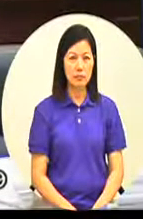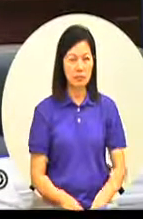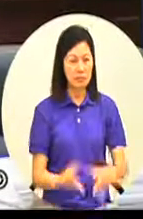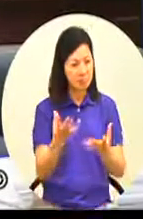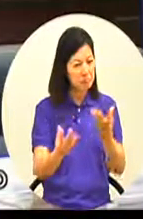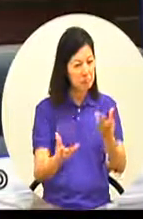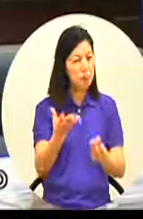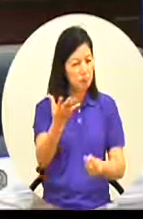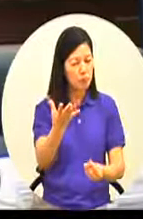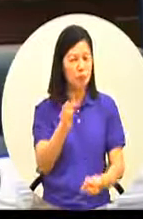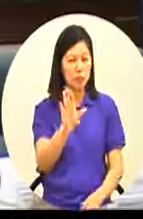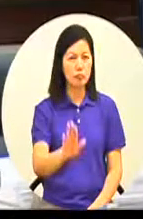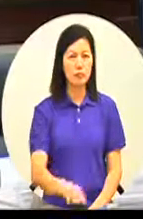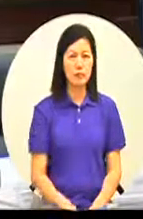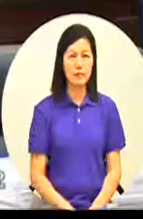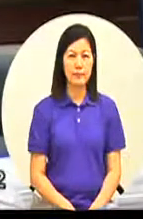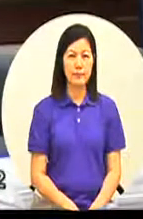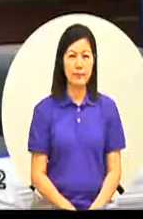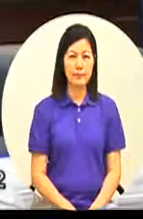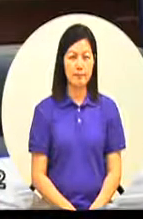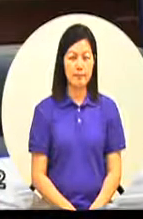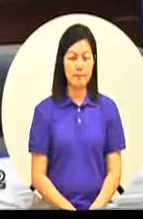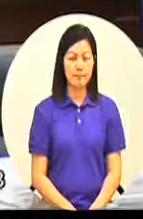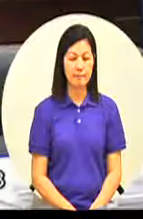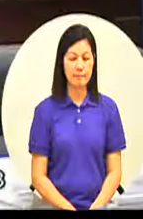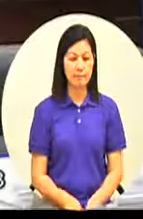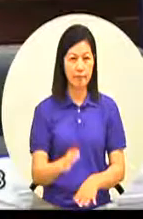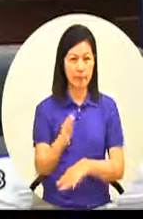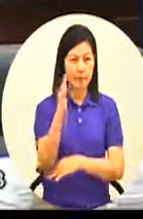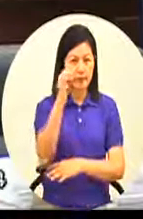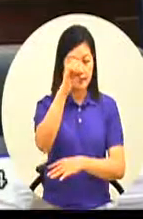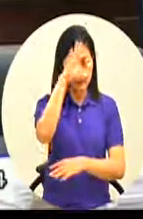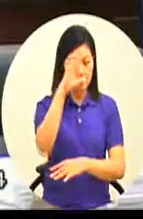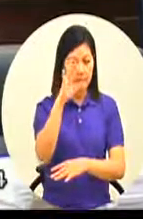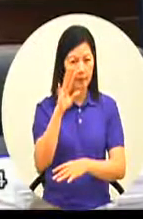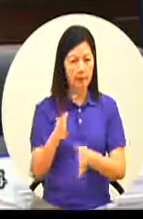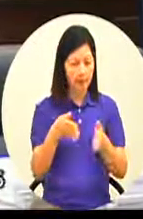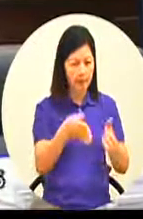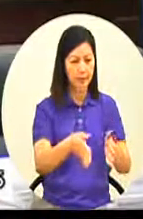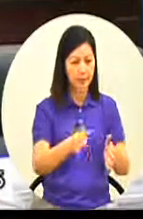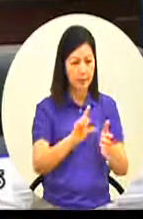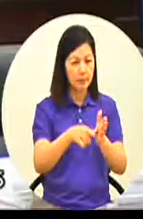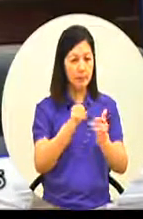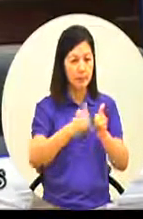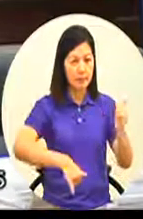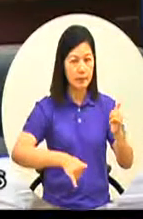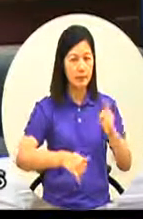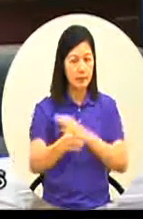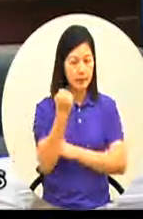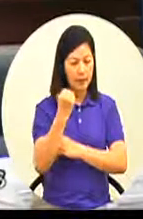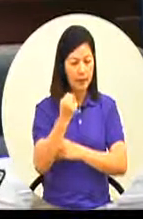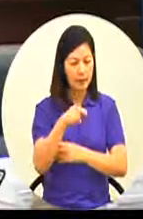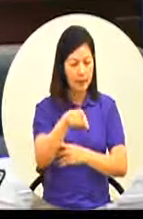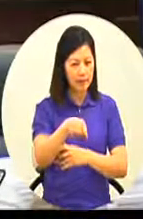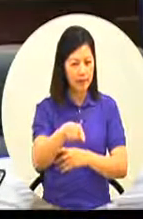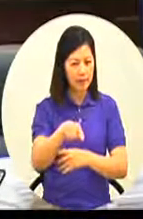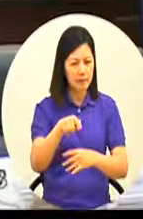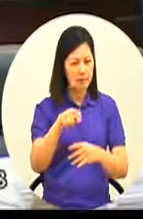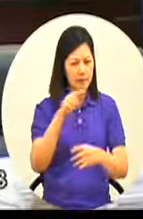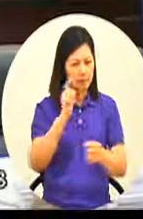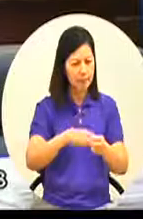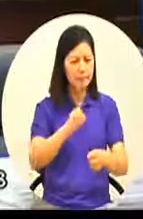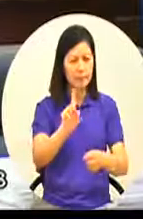大。所以政党的倾向，第一个是时代力量到底是怎么样去界定的，第二个就是说也